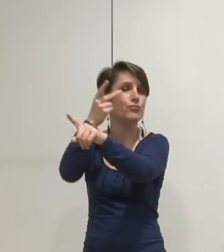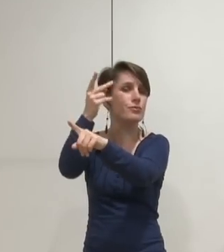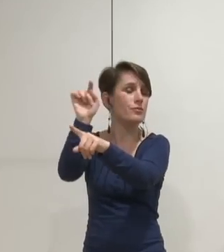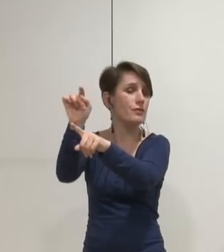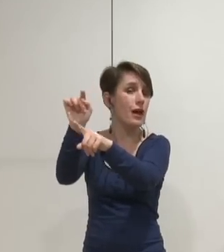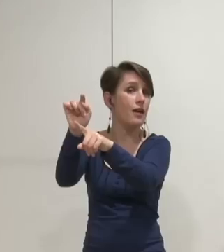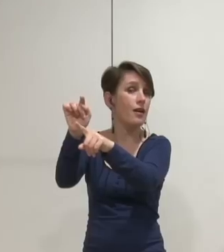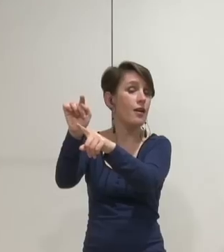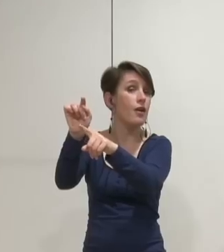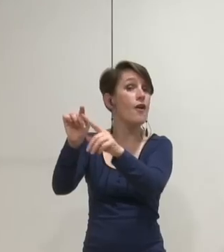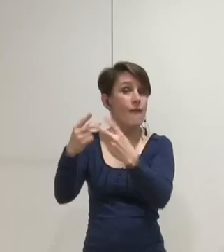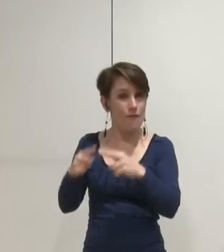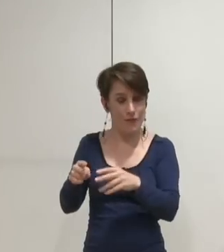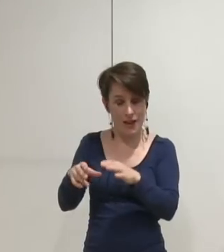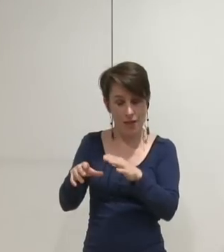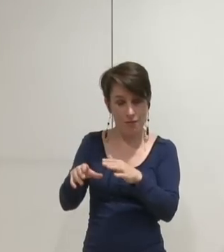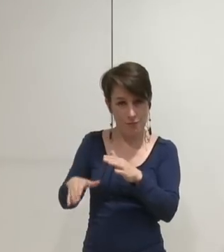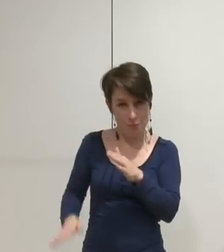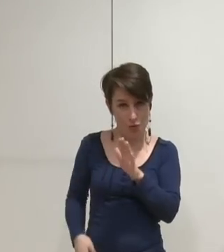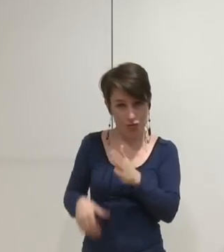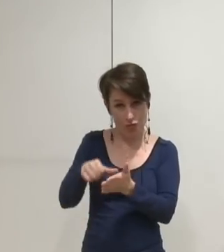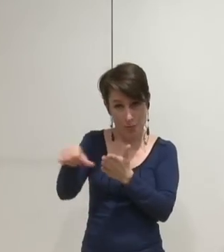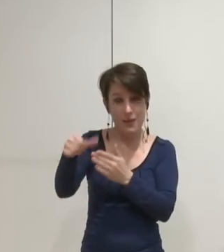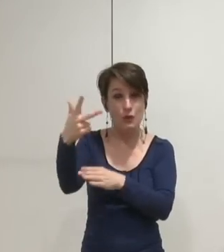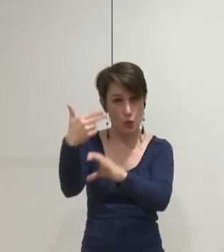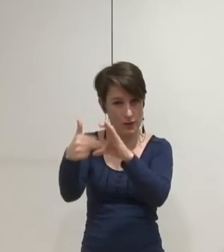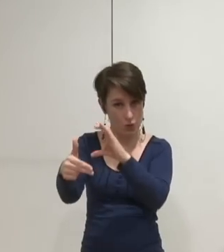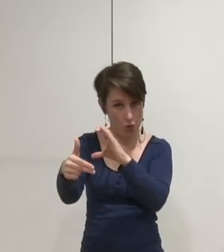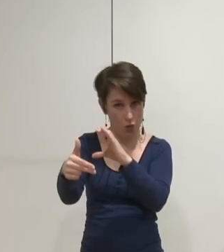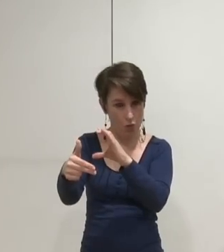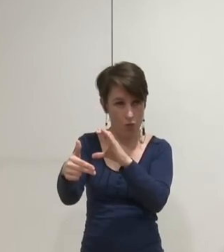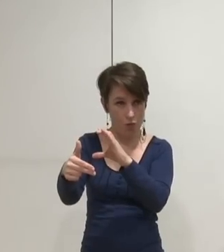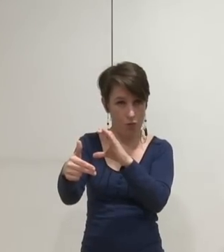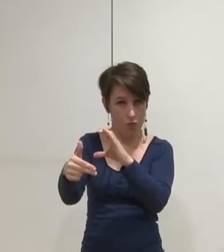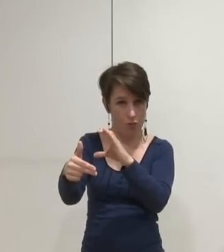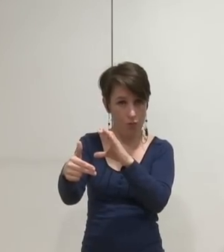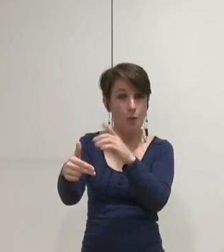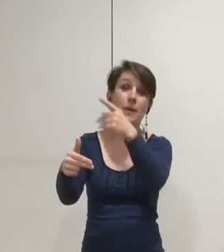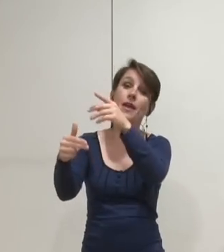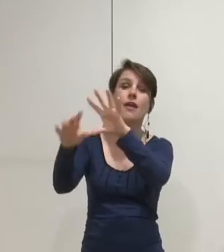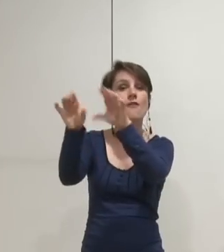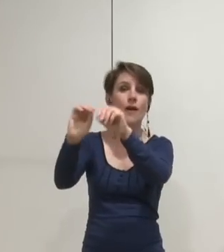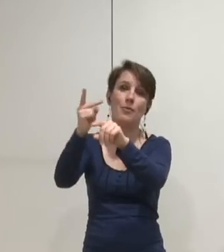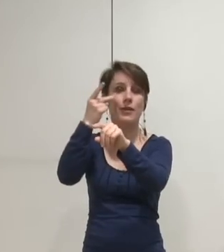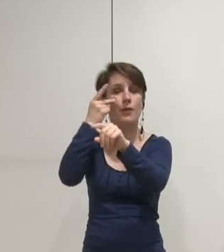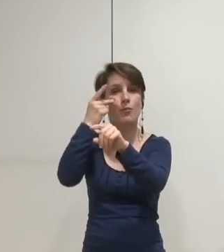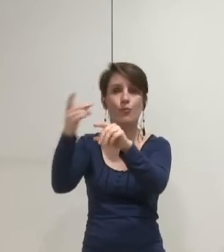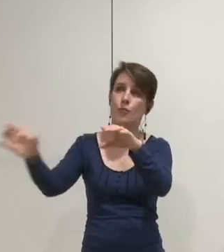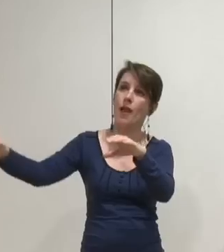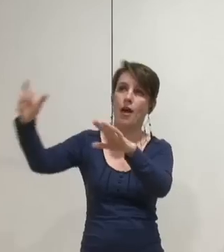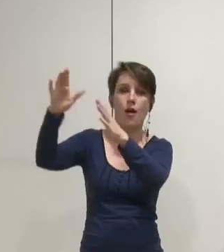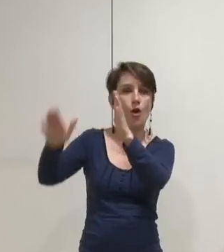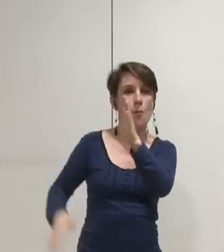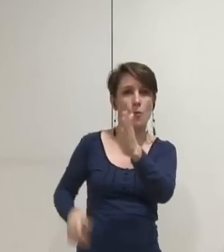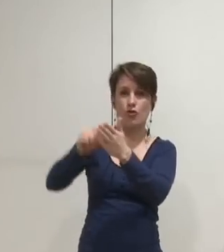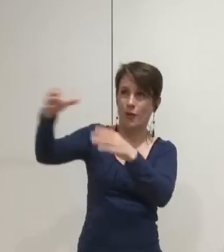€ de participation de la ville et simplement on compense moins pour les EUR revenus que pour les revenu donc